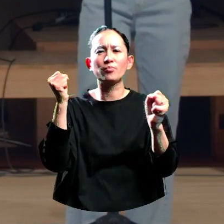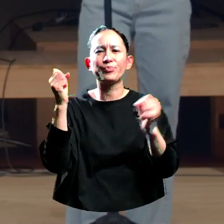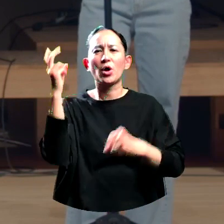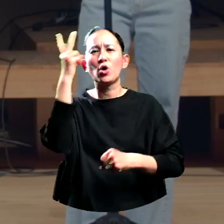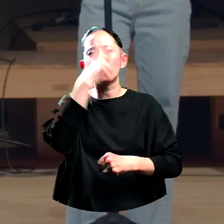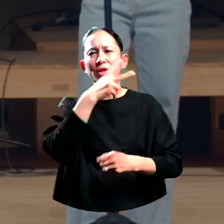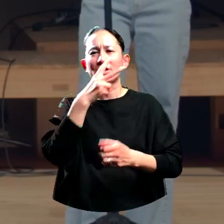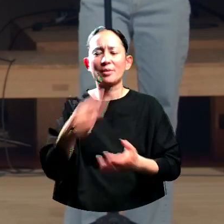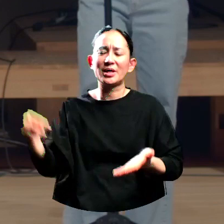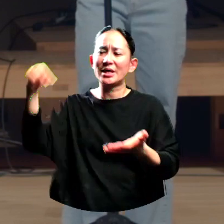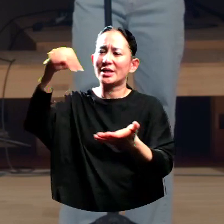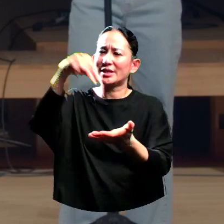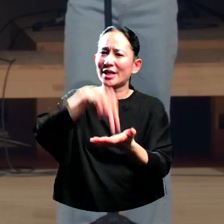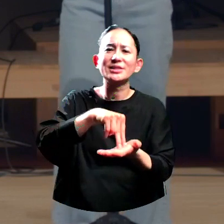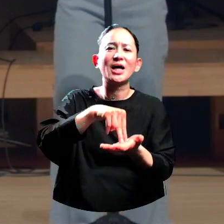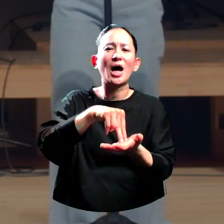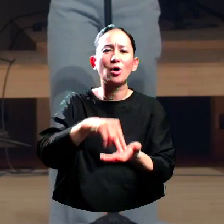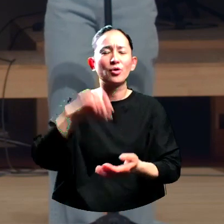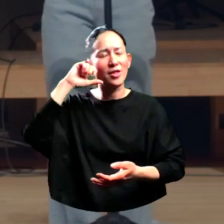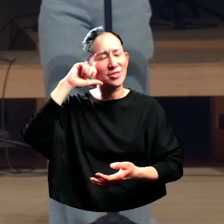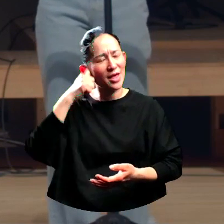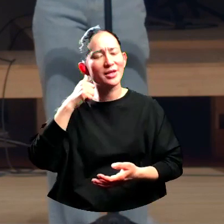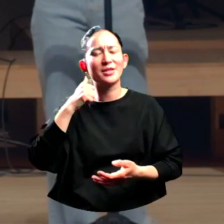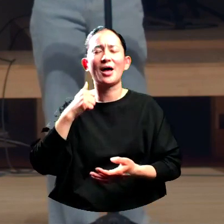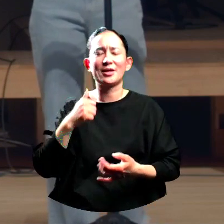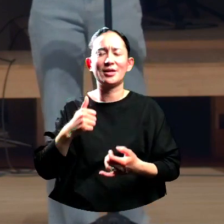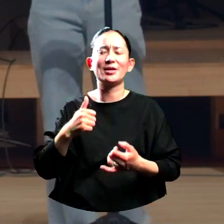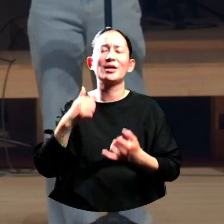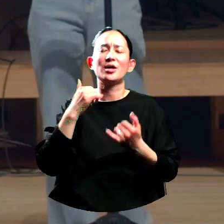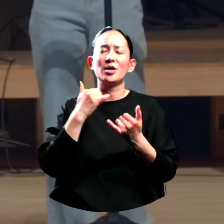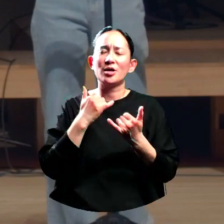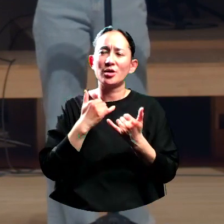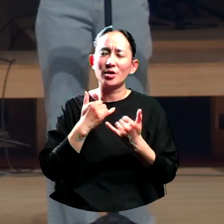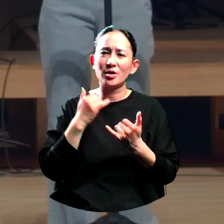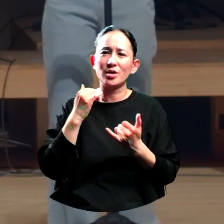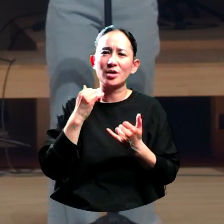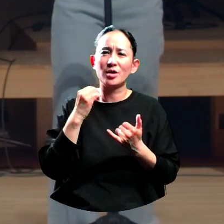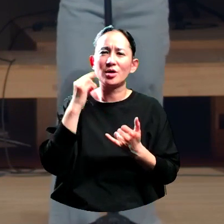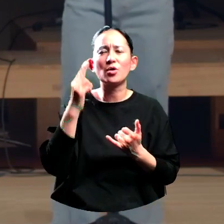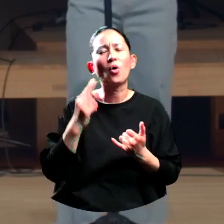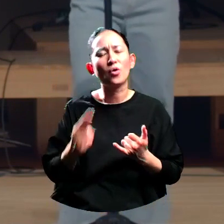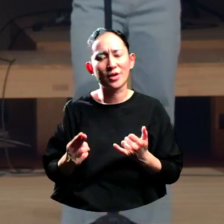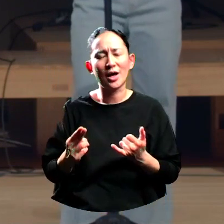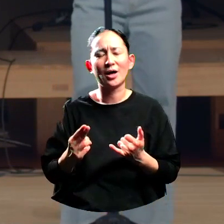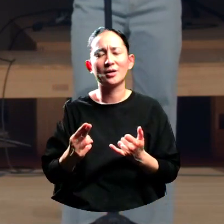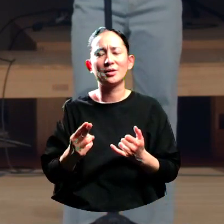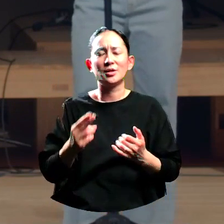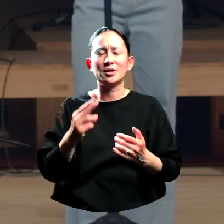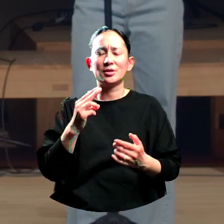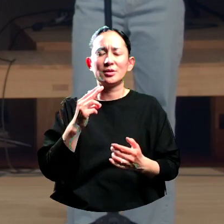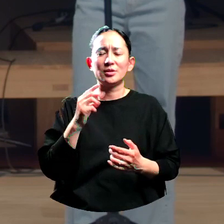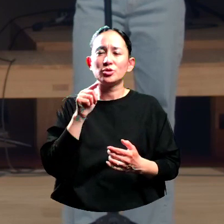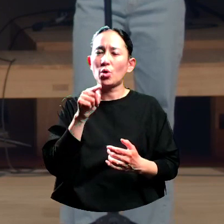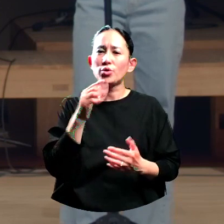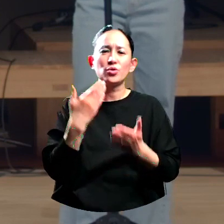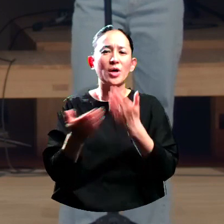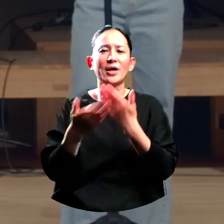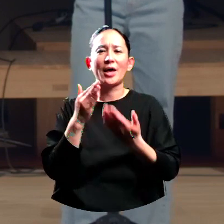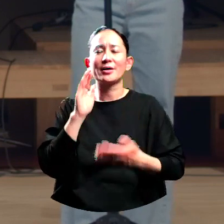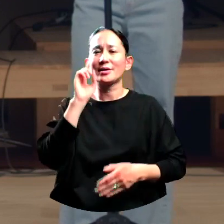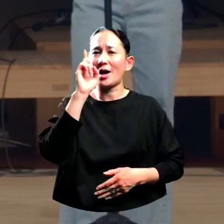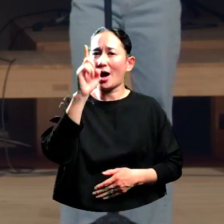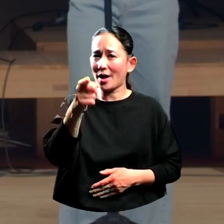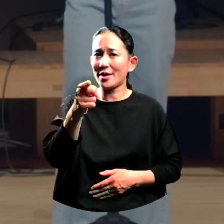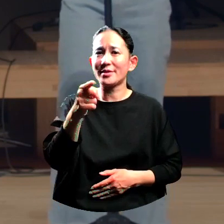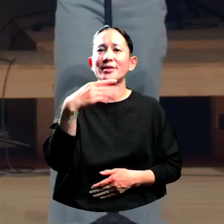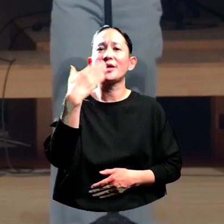ることができないような、もうダメかもしれないという経験があなたにもあるでしょうか。 Have you ever had experiences